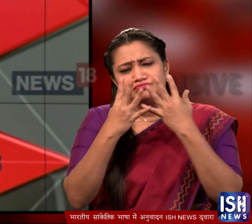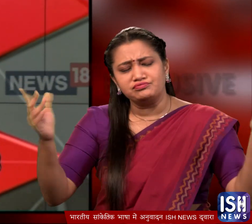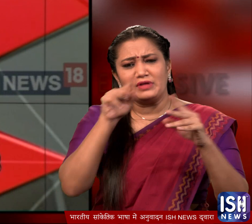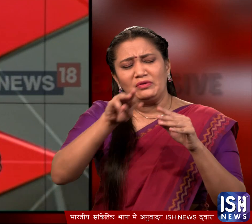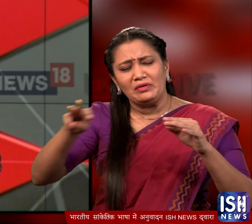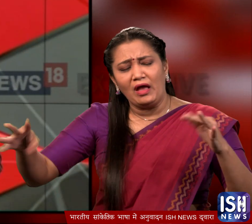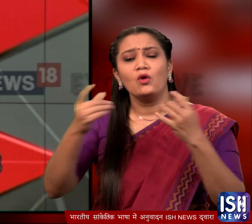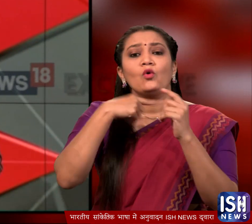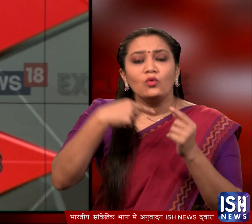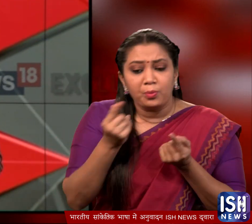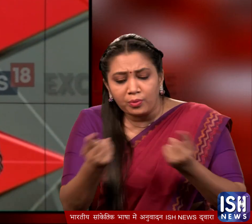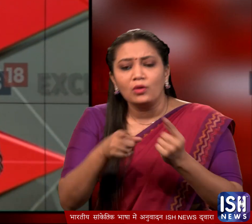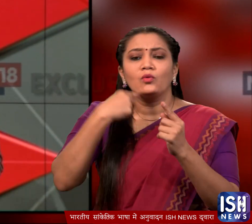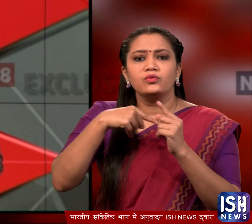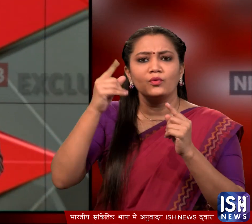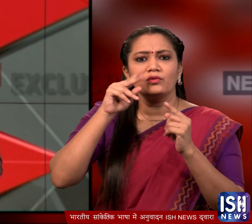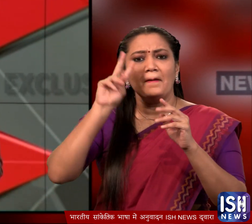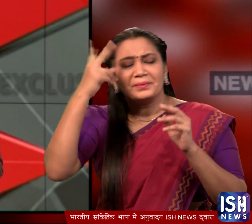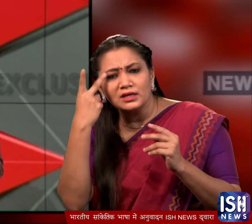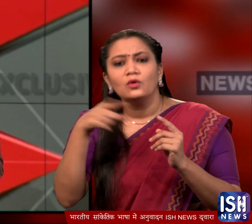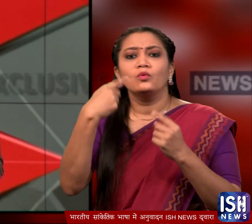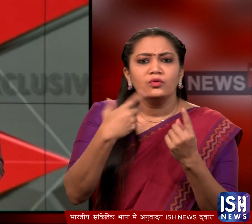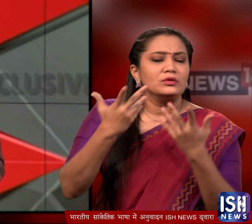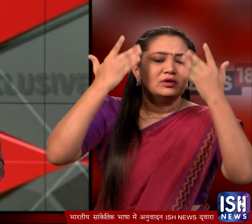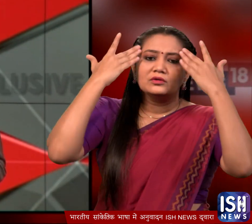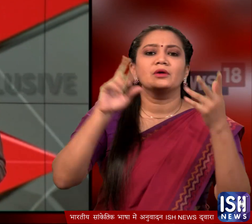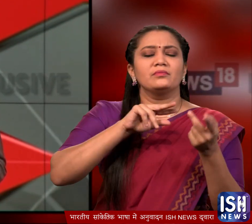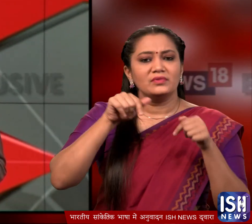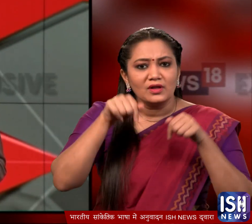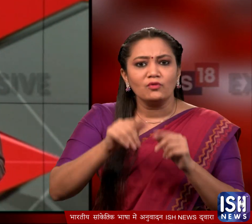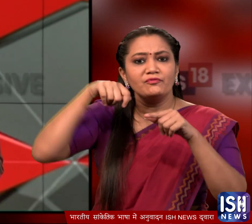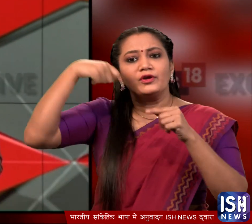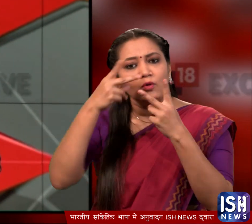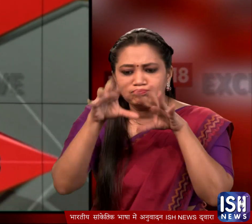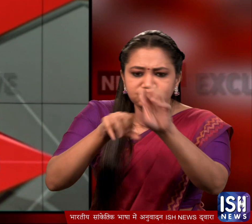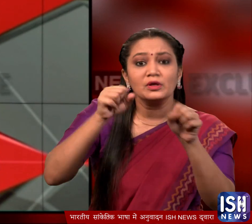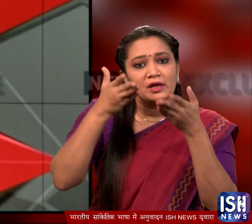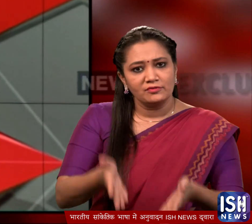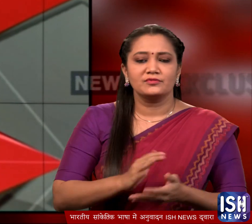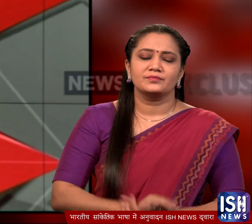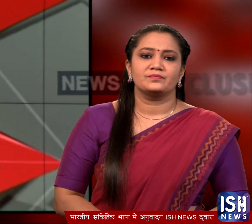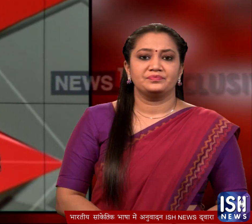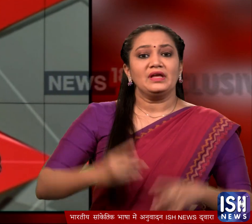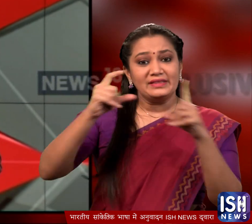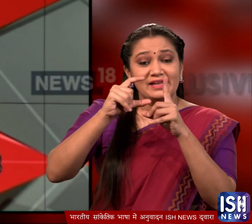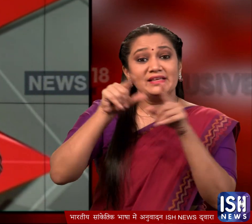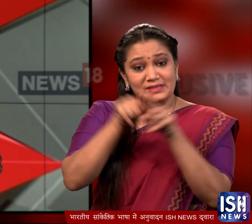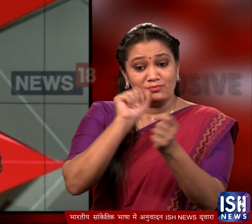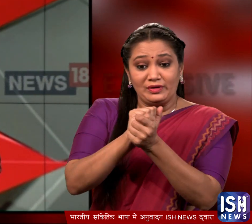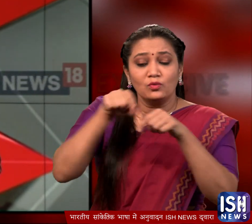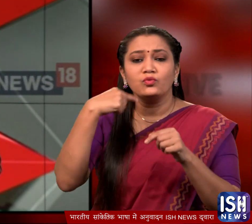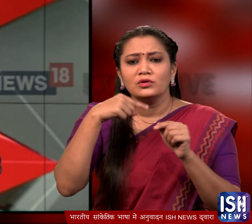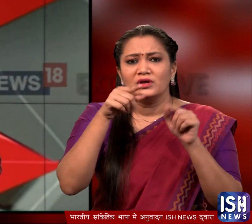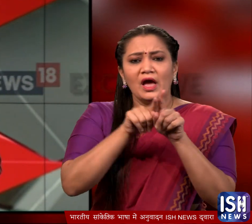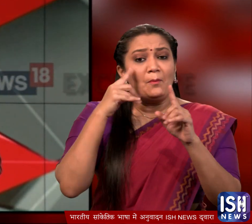लोग घुसे थे। उनमें हिंसा किसने भड़काई, गुमराह होकर कौन लोग आ गए थे, इसकी पड़ताल वीडियो के जरिए की जा रही है। दिल्ली पुलिस उन्हीं लोगों को पकड़ने में